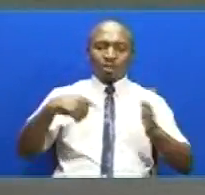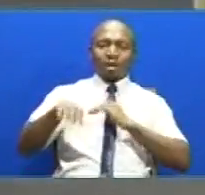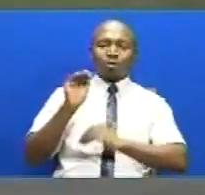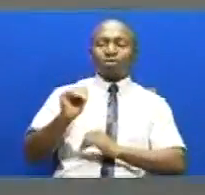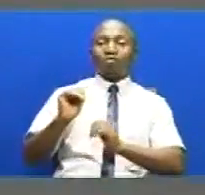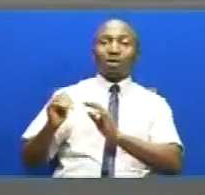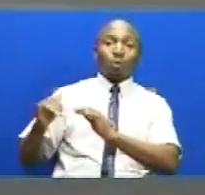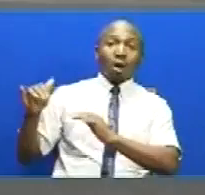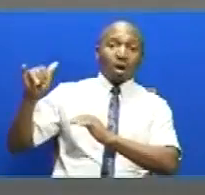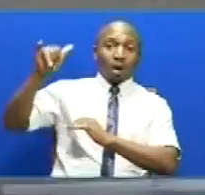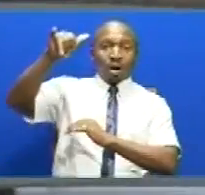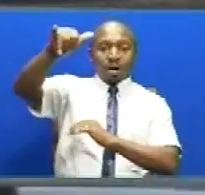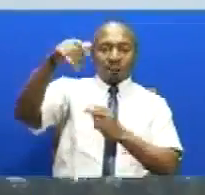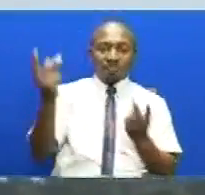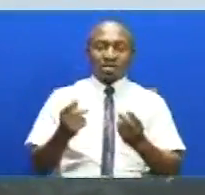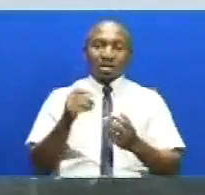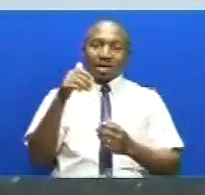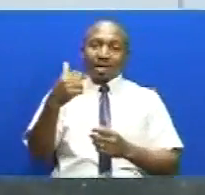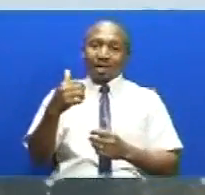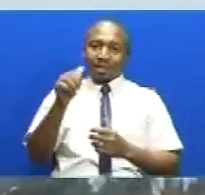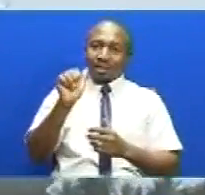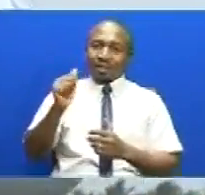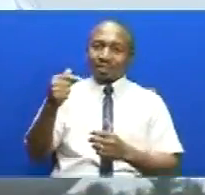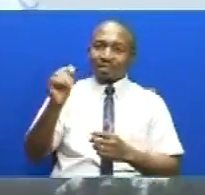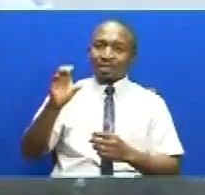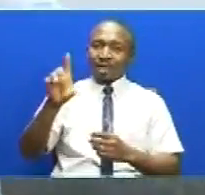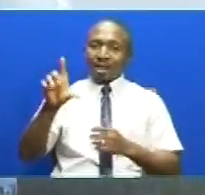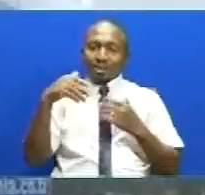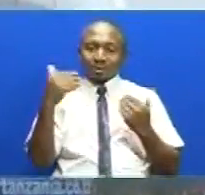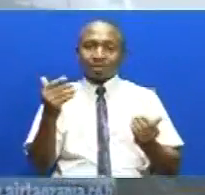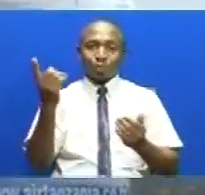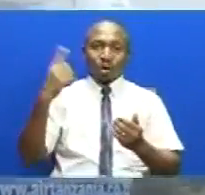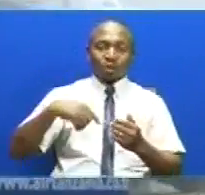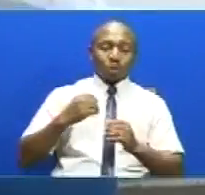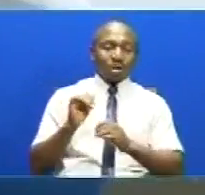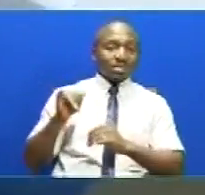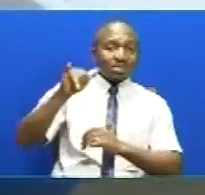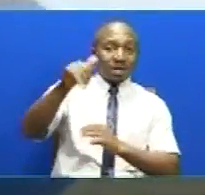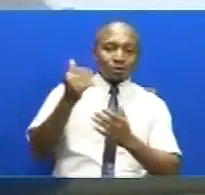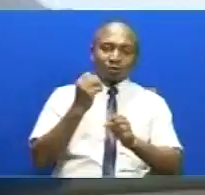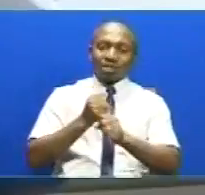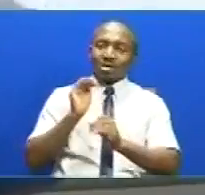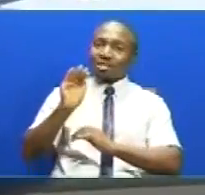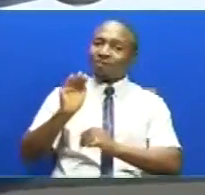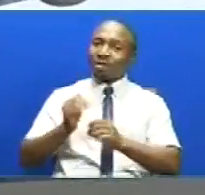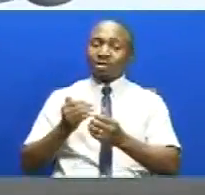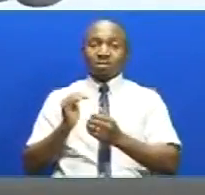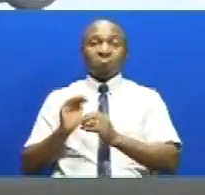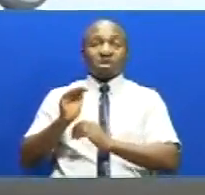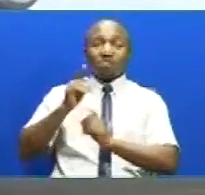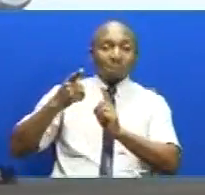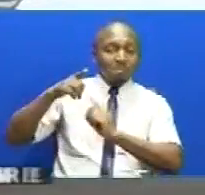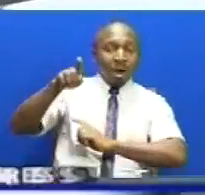wa anga, ambapo ATCL sasa ina ndege zinazoweza kufanya safari za masafa marefu na